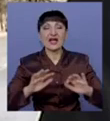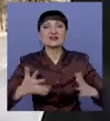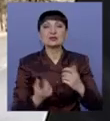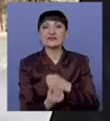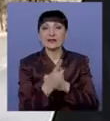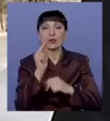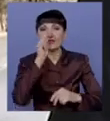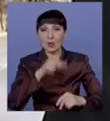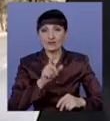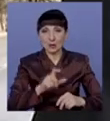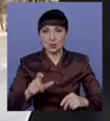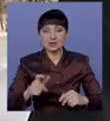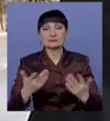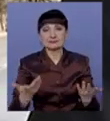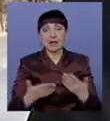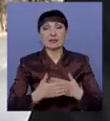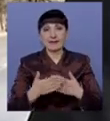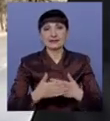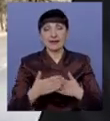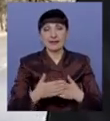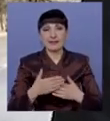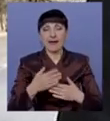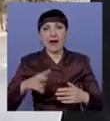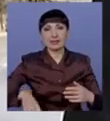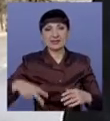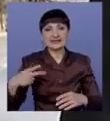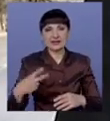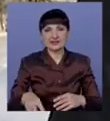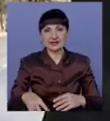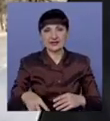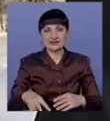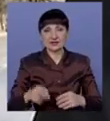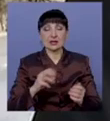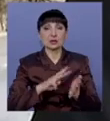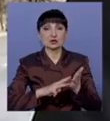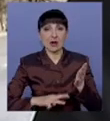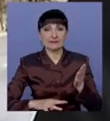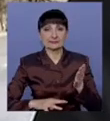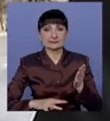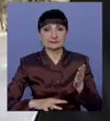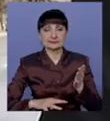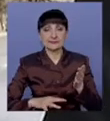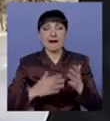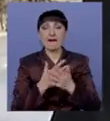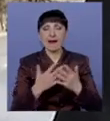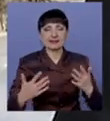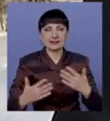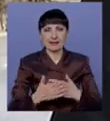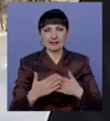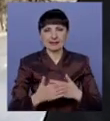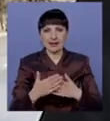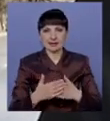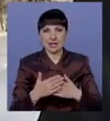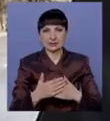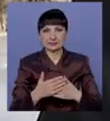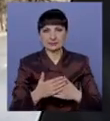выявления виновные лица привлекаются к административной ответственности, где им предусмотрены разные меры наказания, то